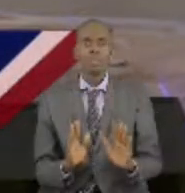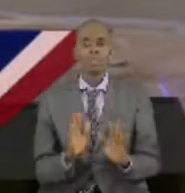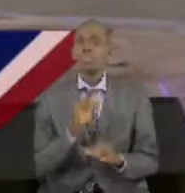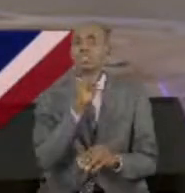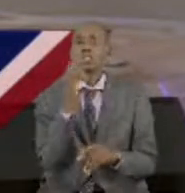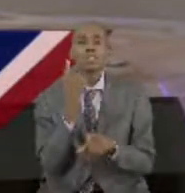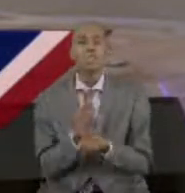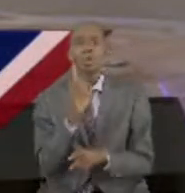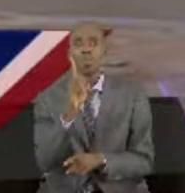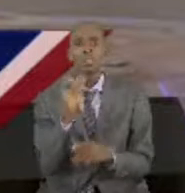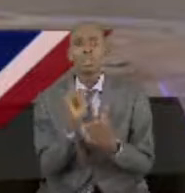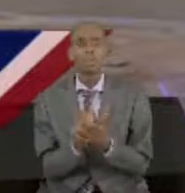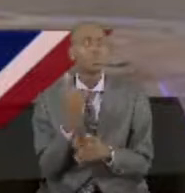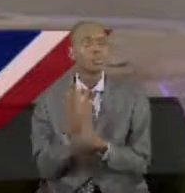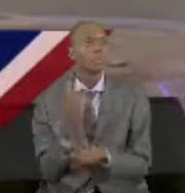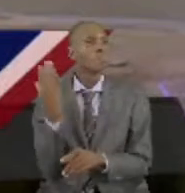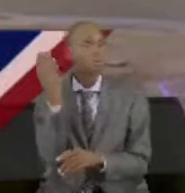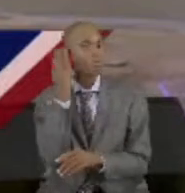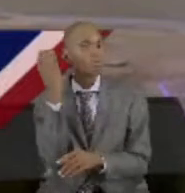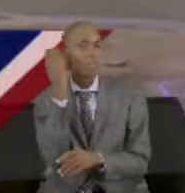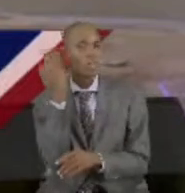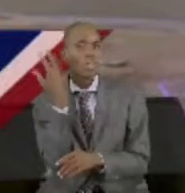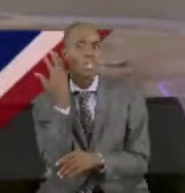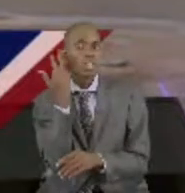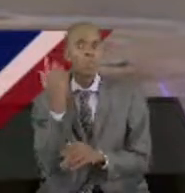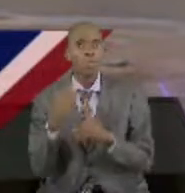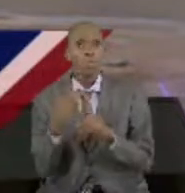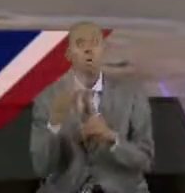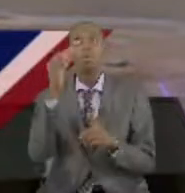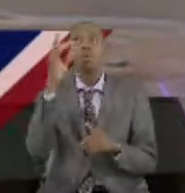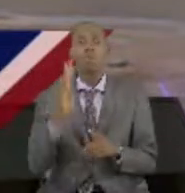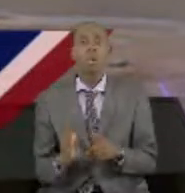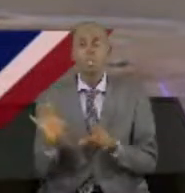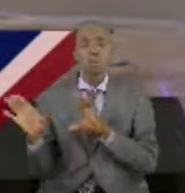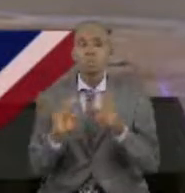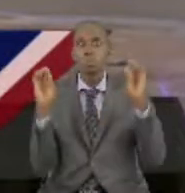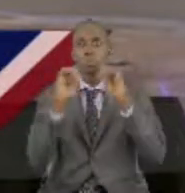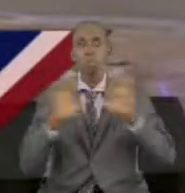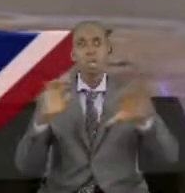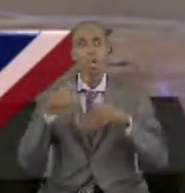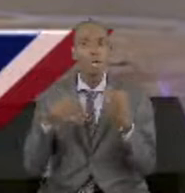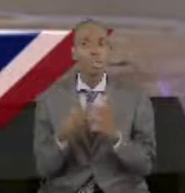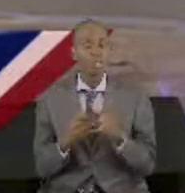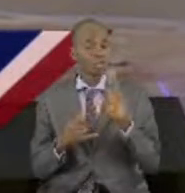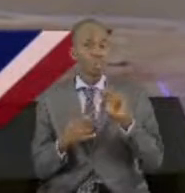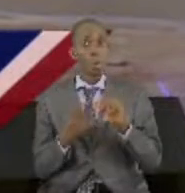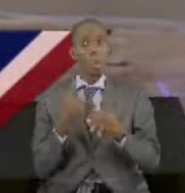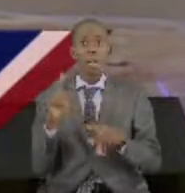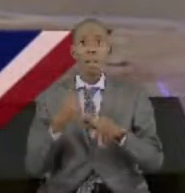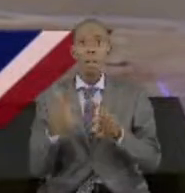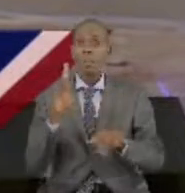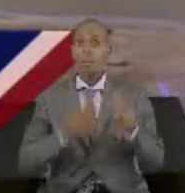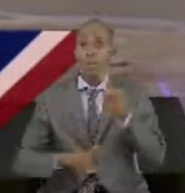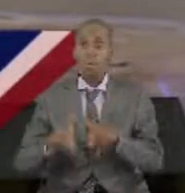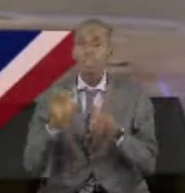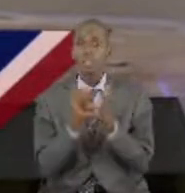des barres n'est pas quelqu'un qui entend la parole sans jamais prié par rapport à cela ça jamais rien faire par rapport à cela mais il a des gens qui viennent